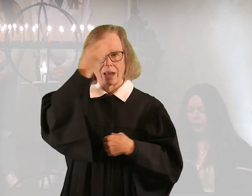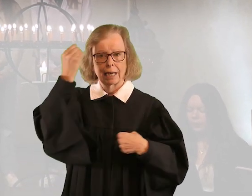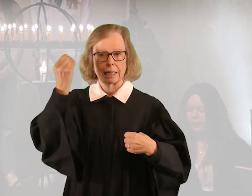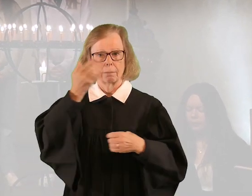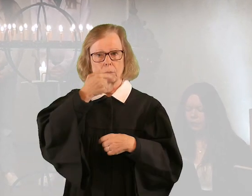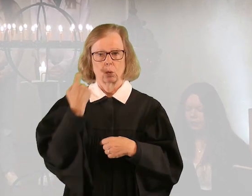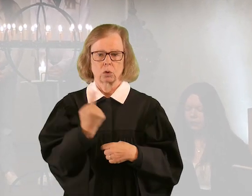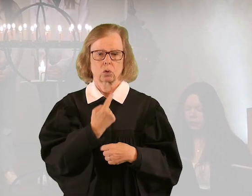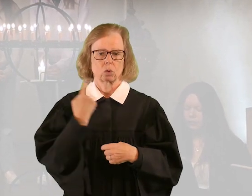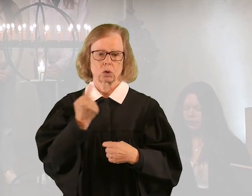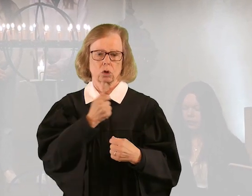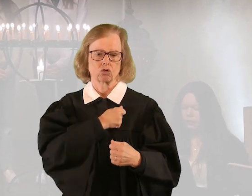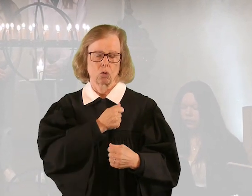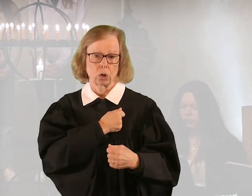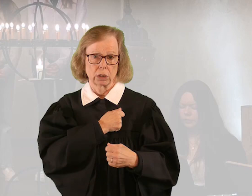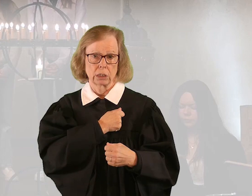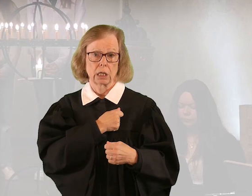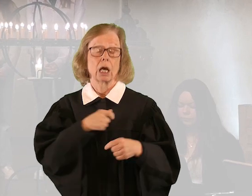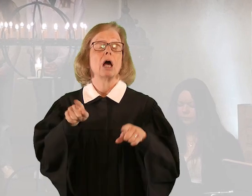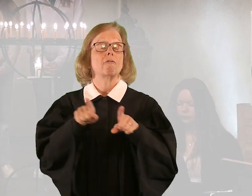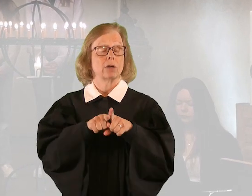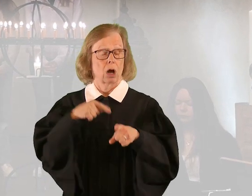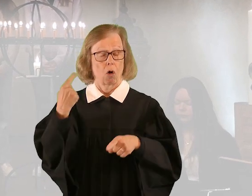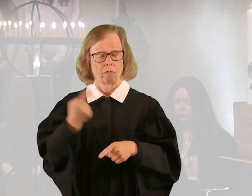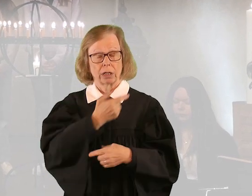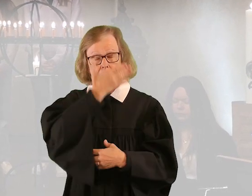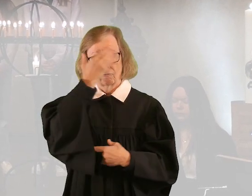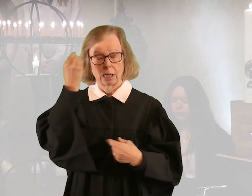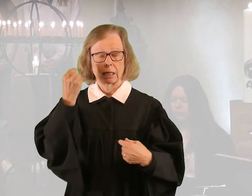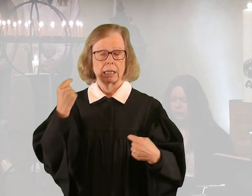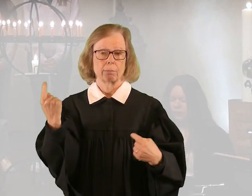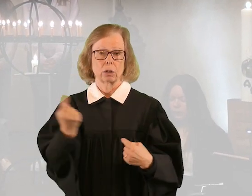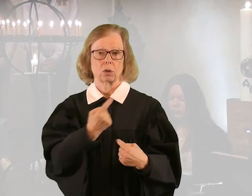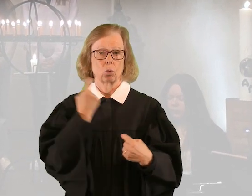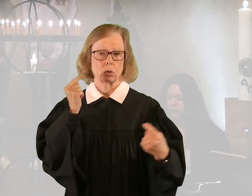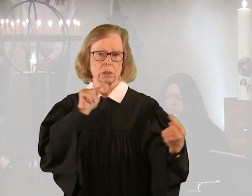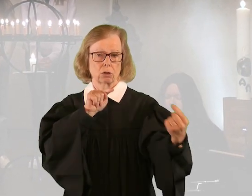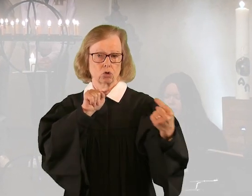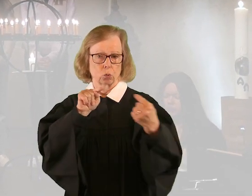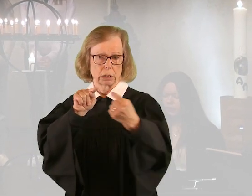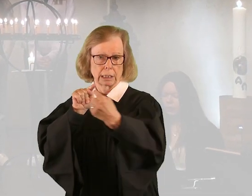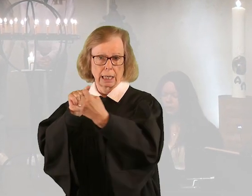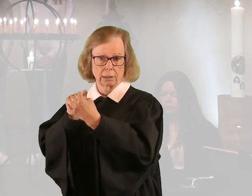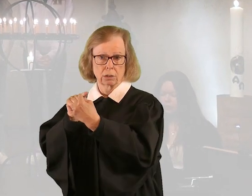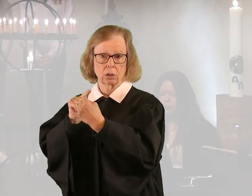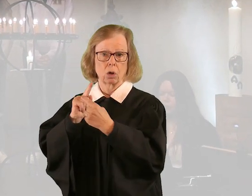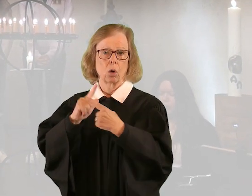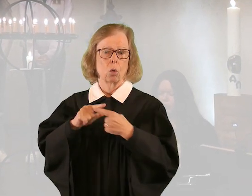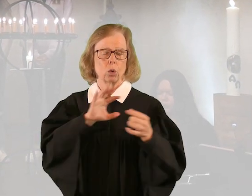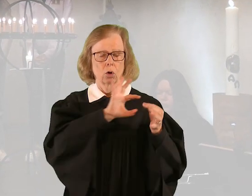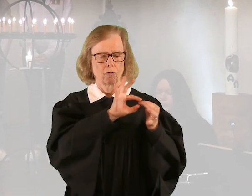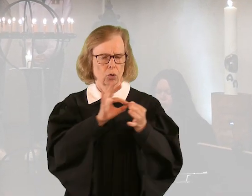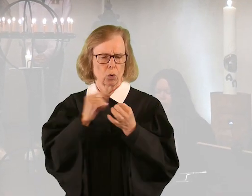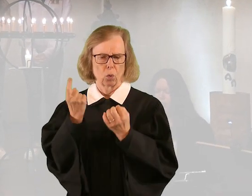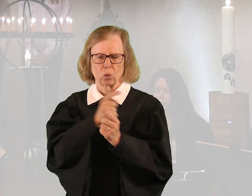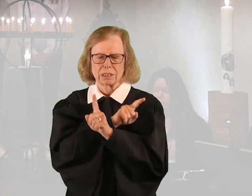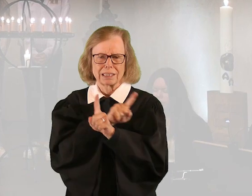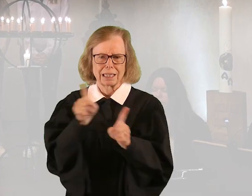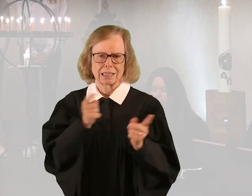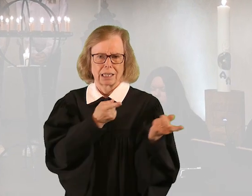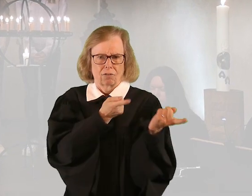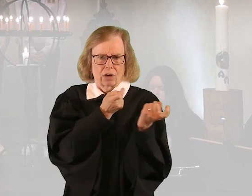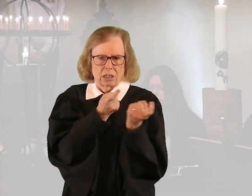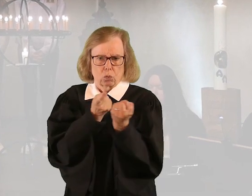und vergib uns unsere Schuld, wie auch wir vergeben unseren Schuldigern. Und führe